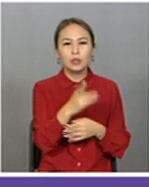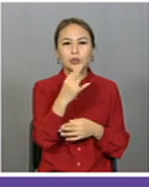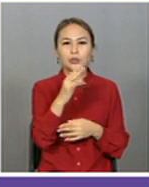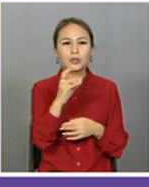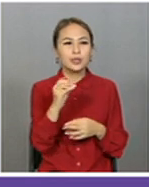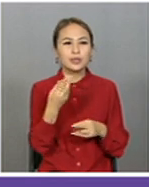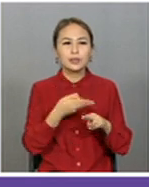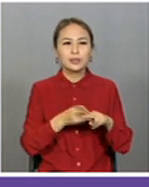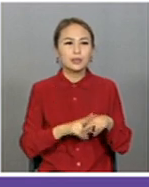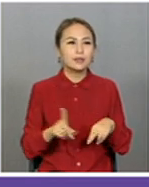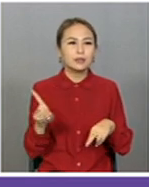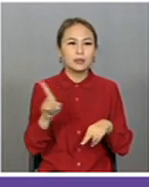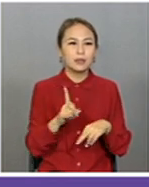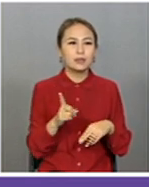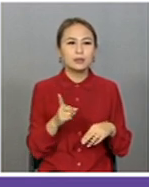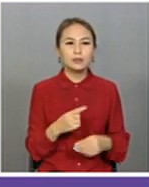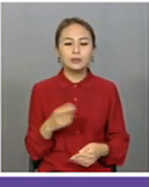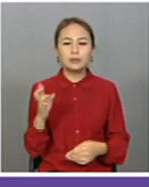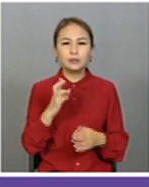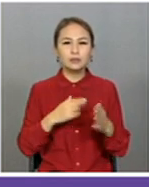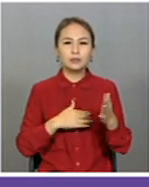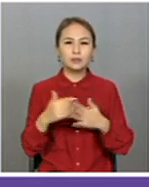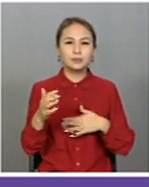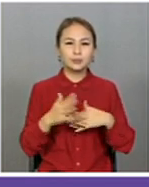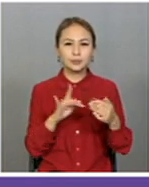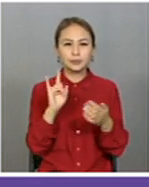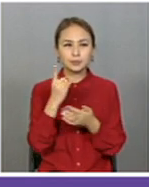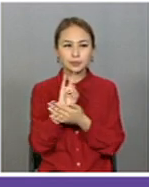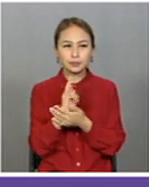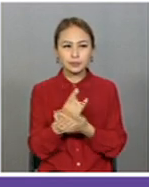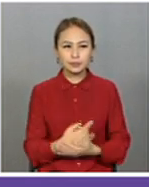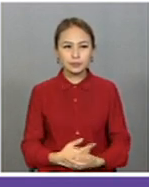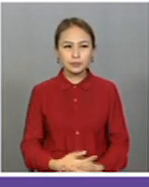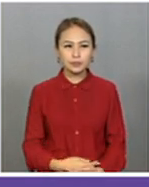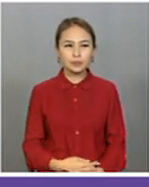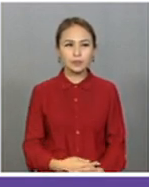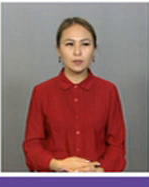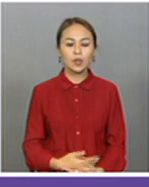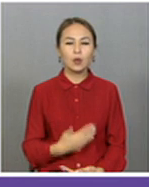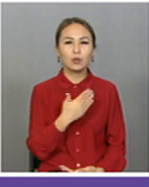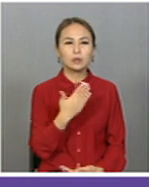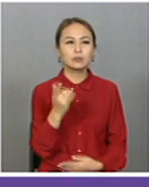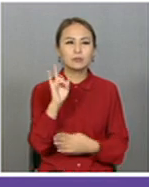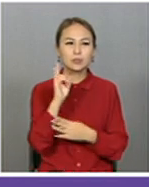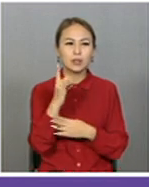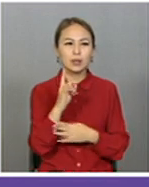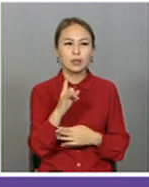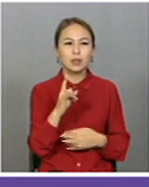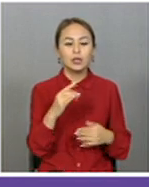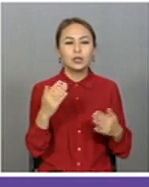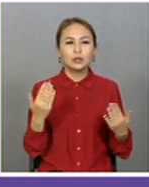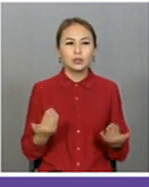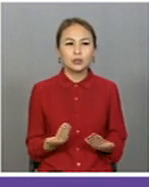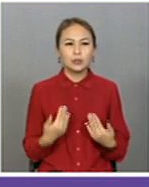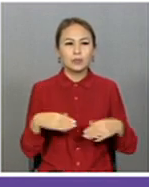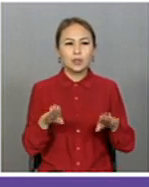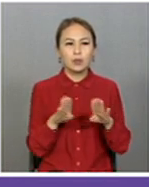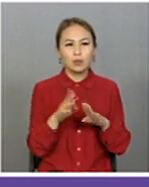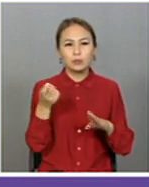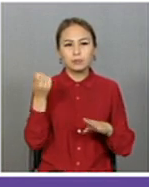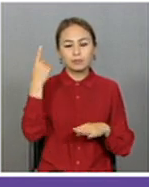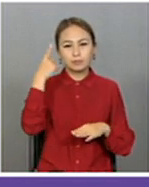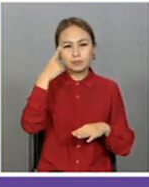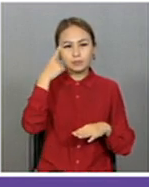не? Деді ағайудың қонжығы. Оның енесі, дүние, деп біраз ойланды